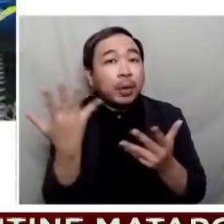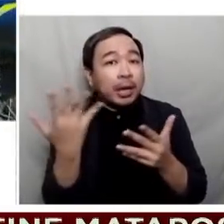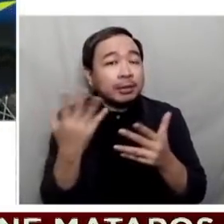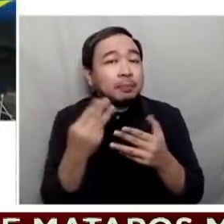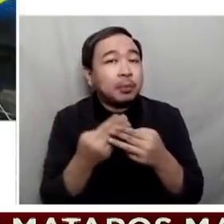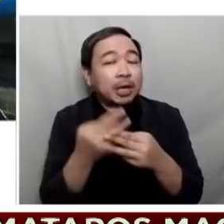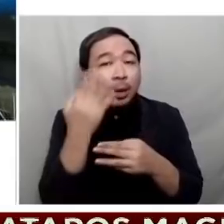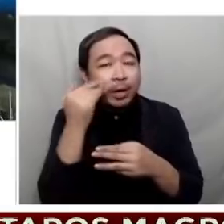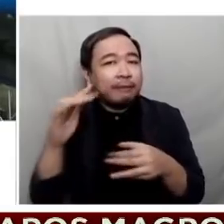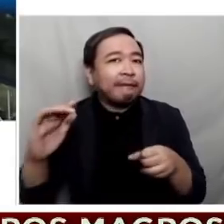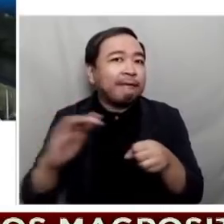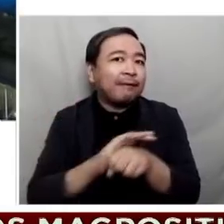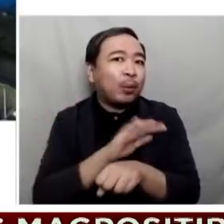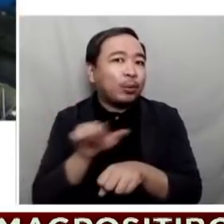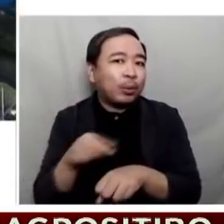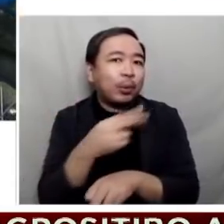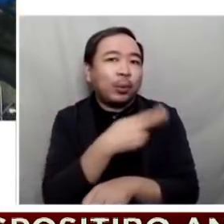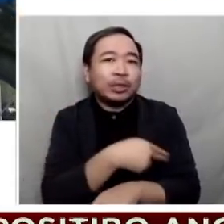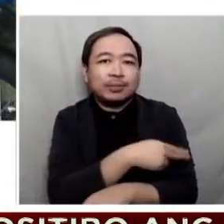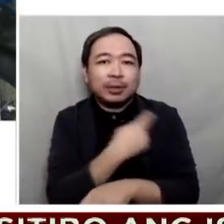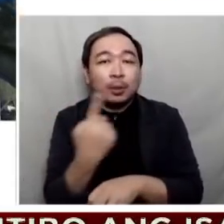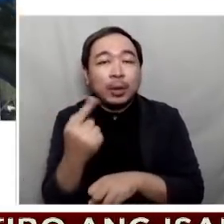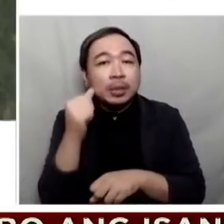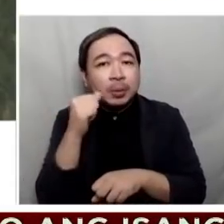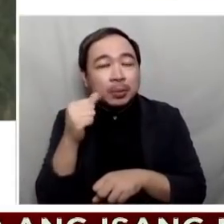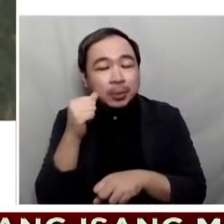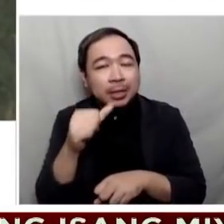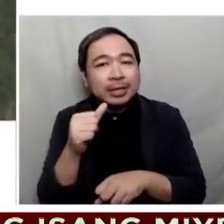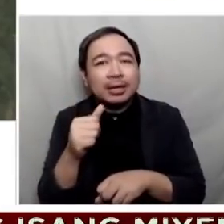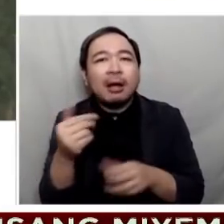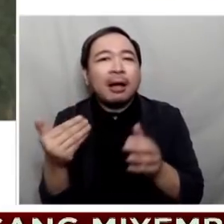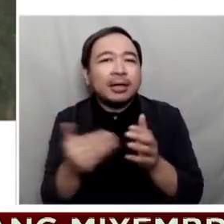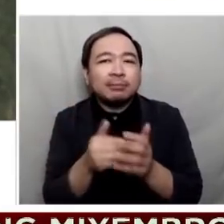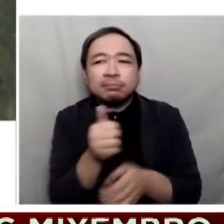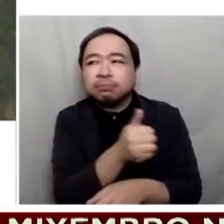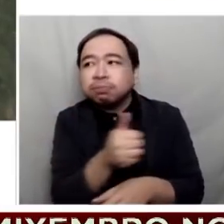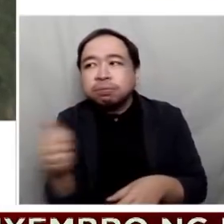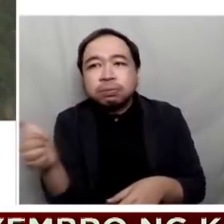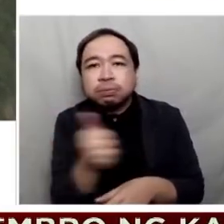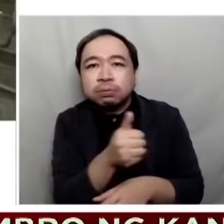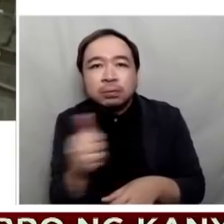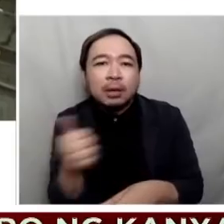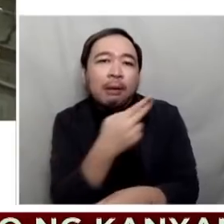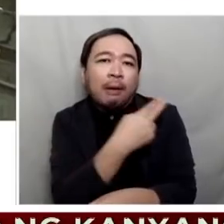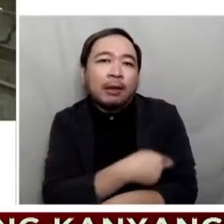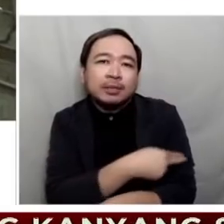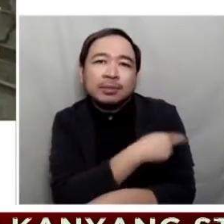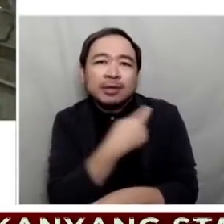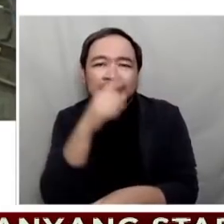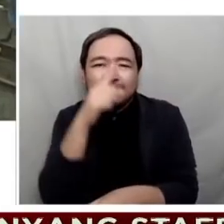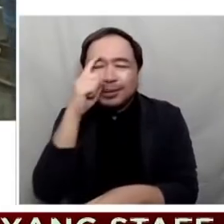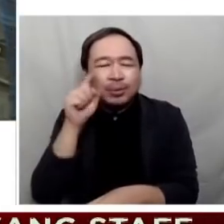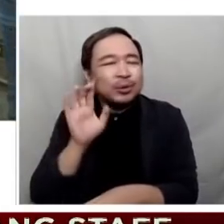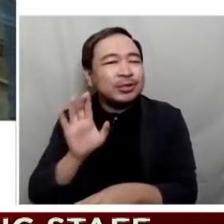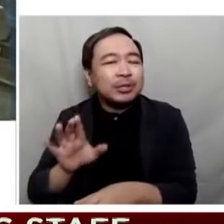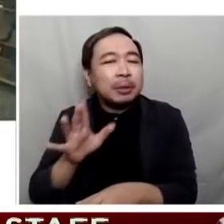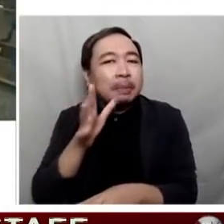Aling Linda pabalik-balik sa paggamutan dahil sa kanyang ina. Ang hirap pong ma-hospital ngayon dahil